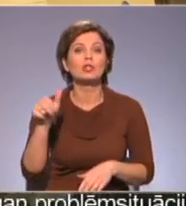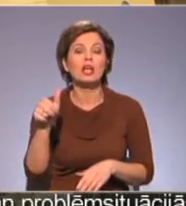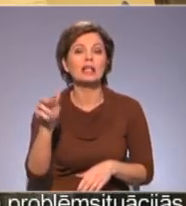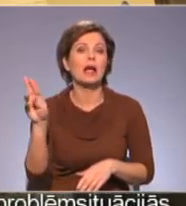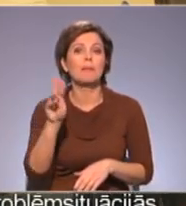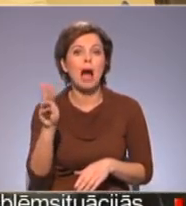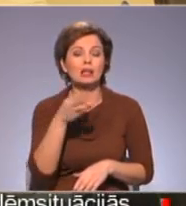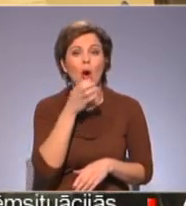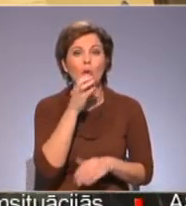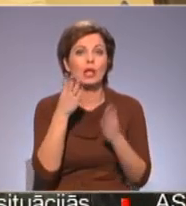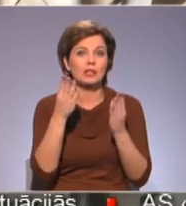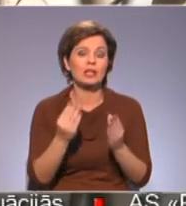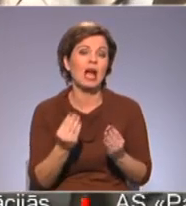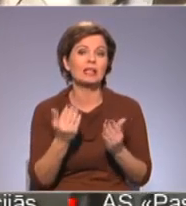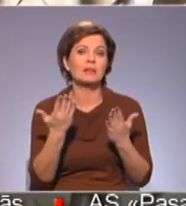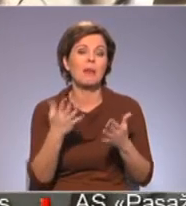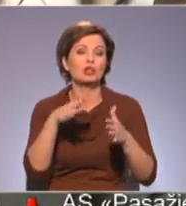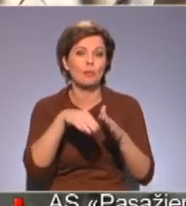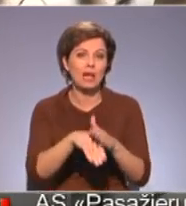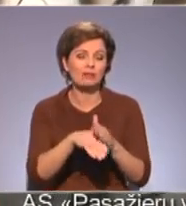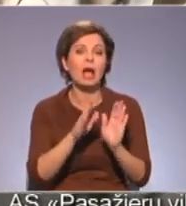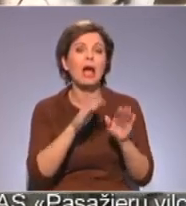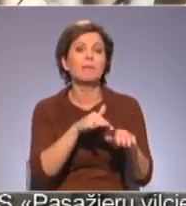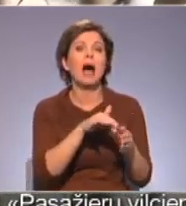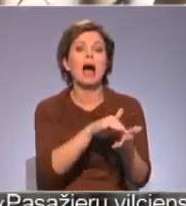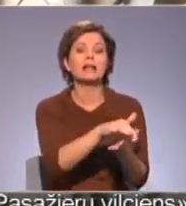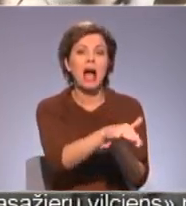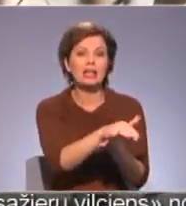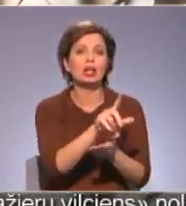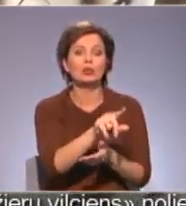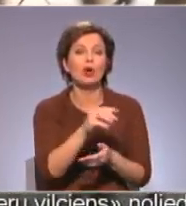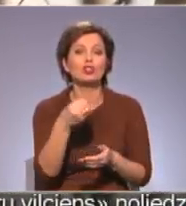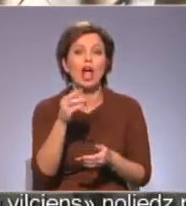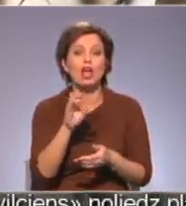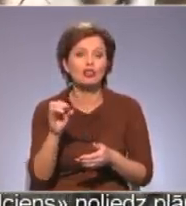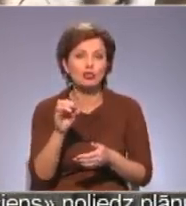martā ūdens dienas pasākumu ietvaros pārgājienā pie Ežezera dosies Andzeļu